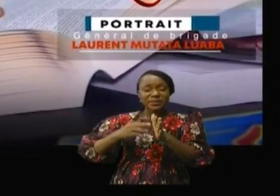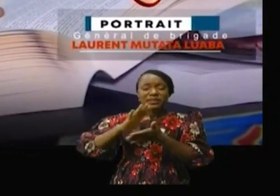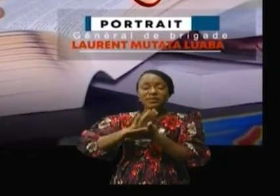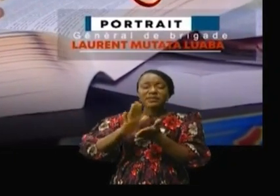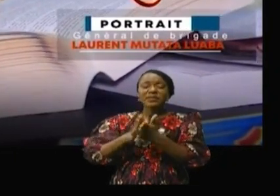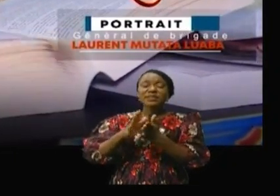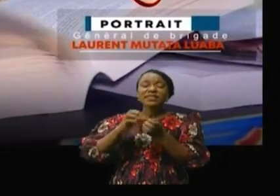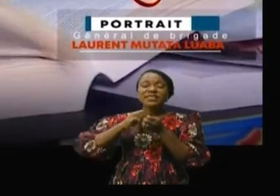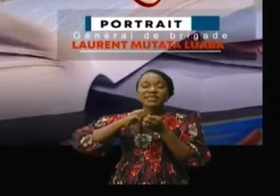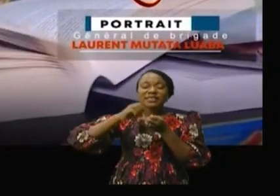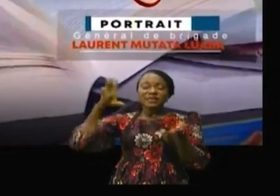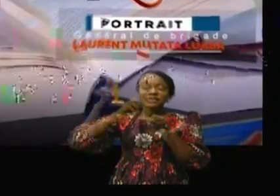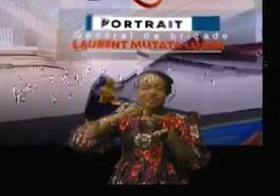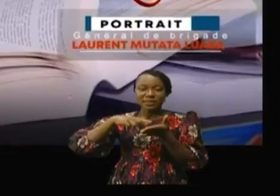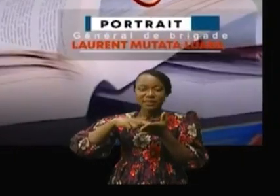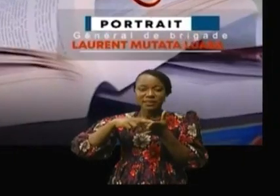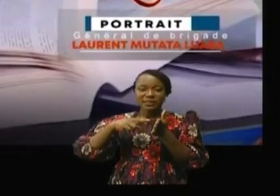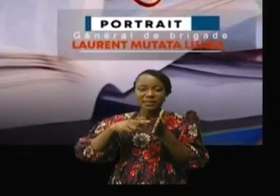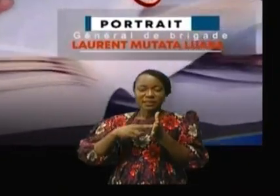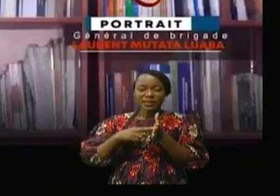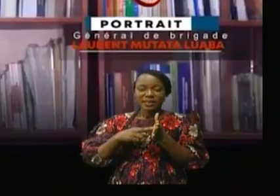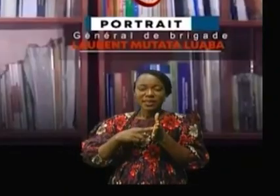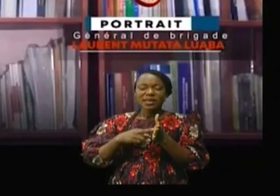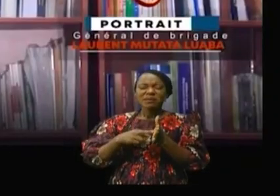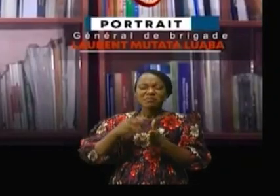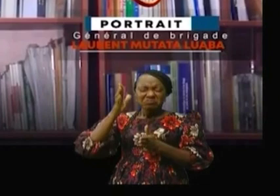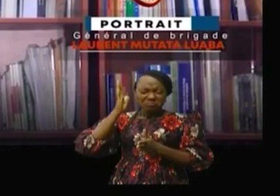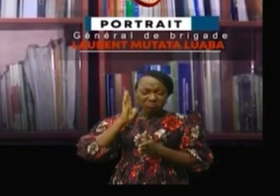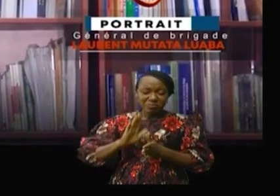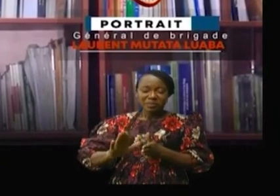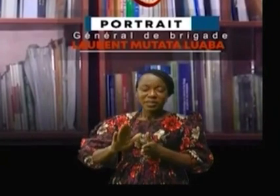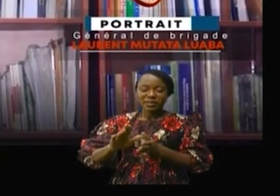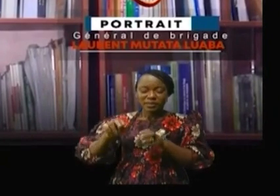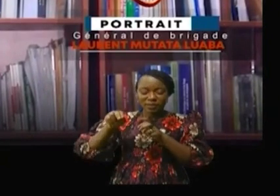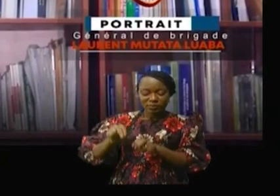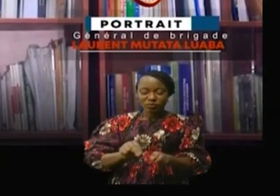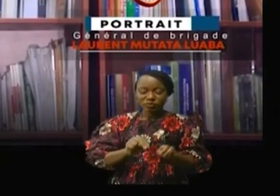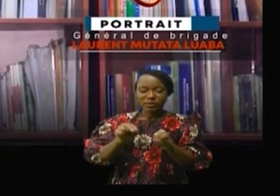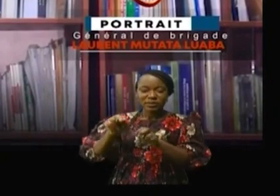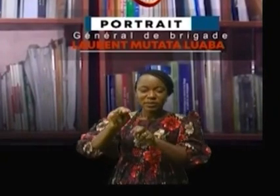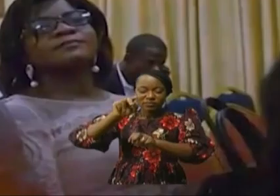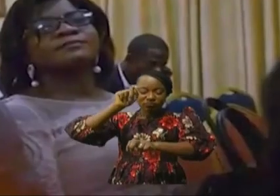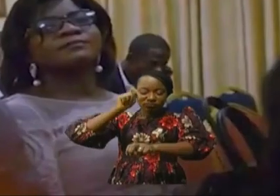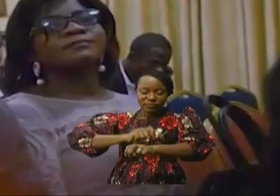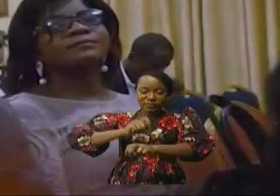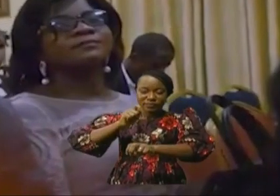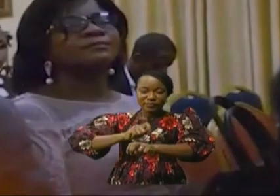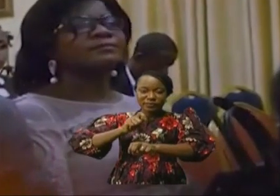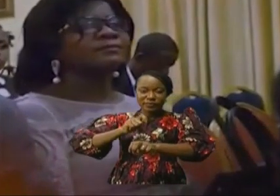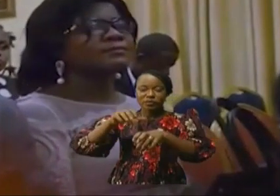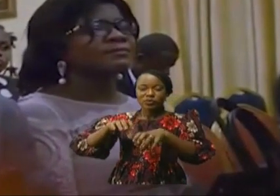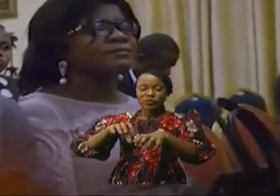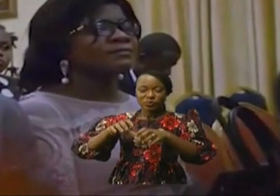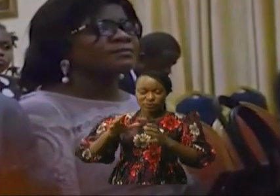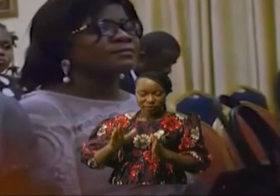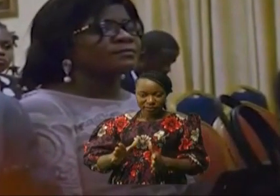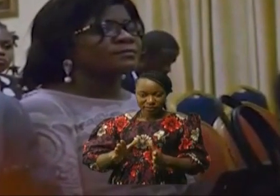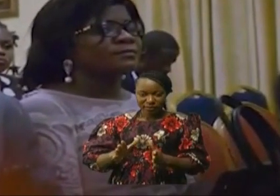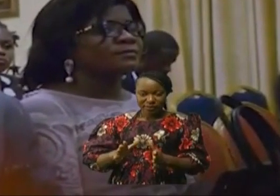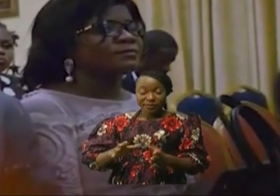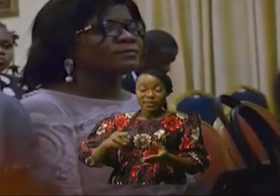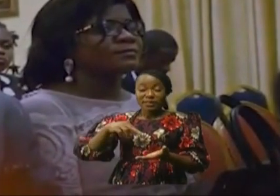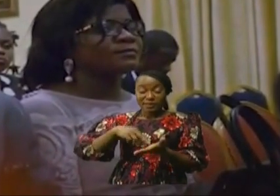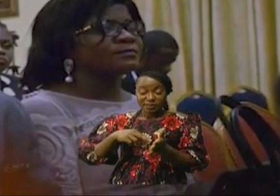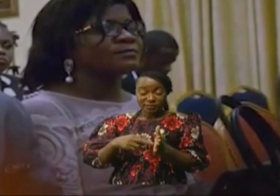intitulé « Précis de procédure pénale congolaise ». Ce nouveau livre de 668 pages qui parle de matière